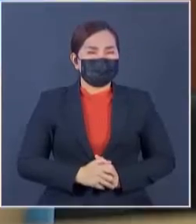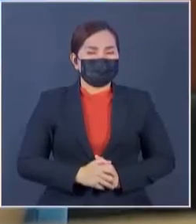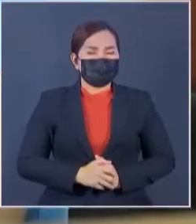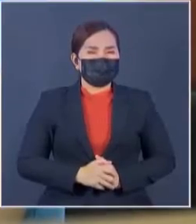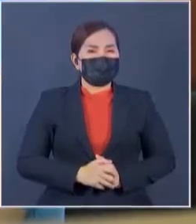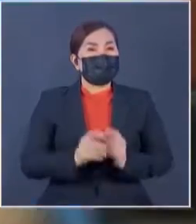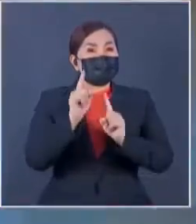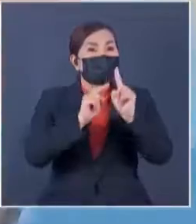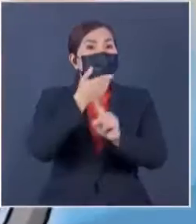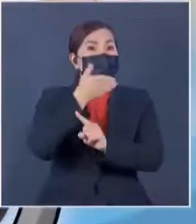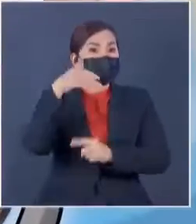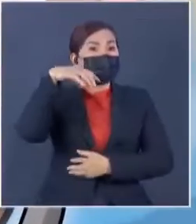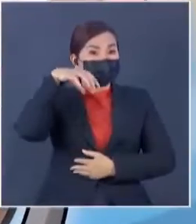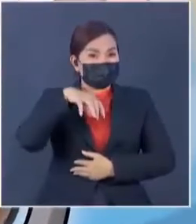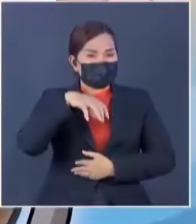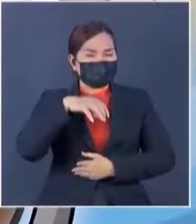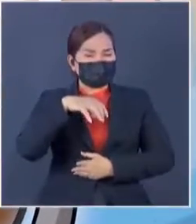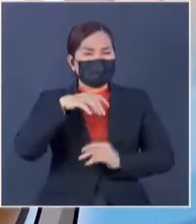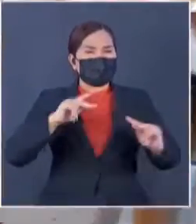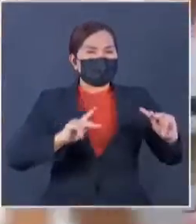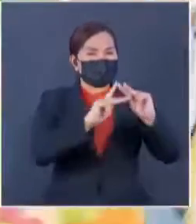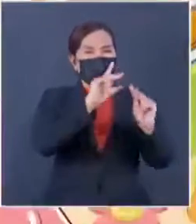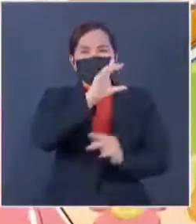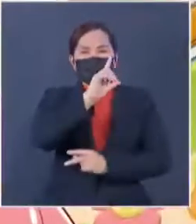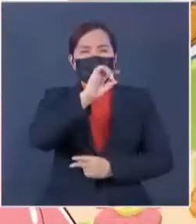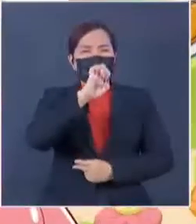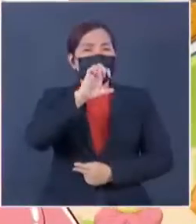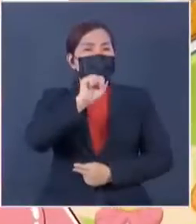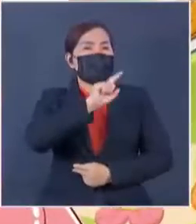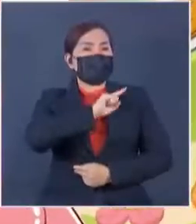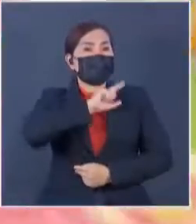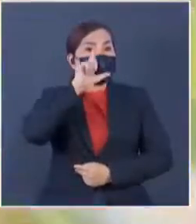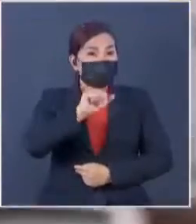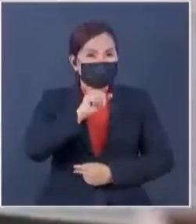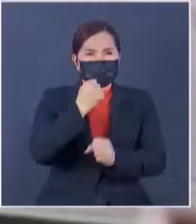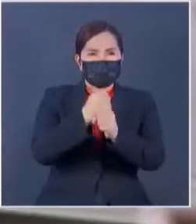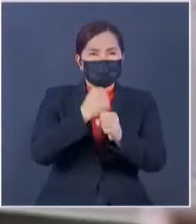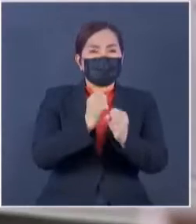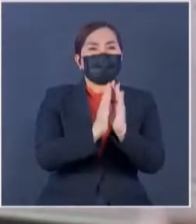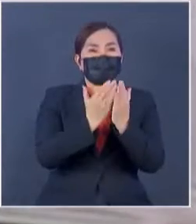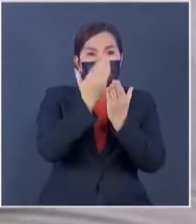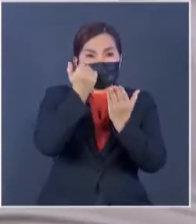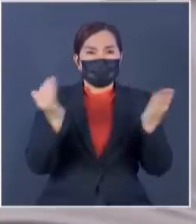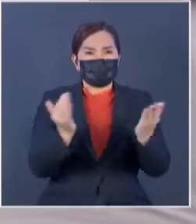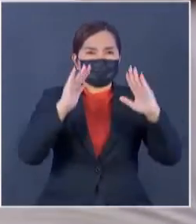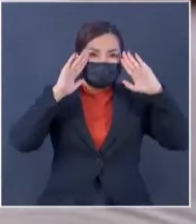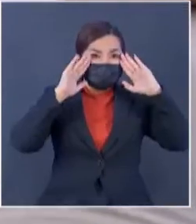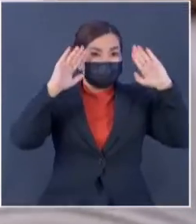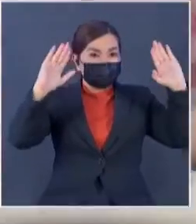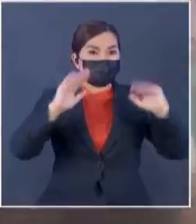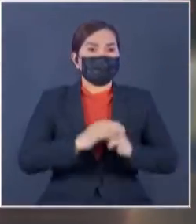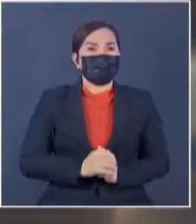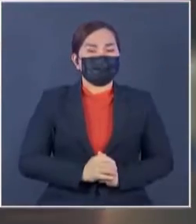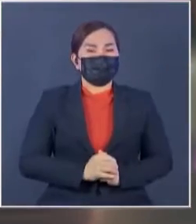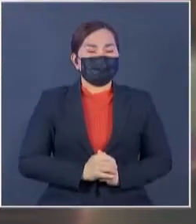สำนักงานสถิติแห่งชาติครับภายใต้กระทรวงดิจิทัลเพื่อเศรษฐกิจและสังคมได้จัดทำหนังสือสร้างเสริมประสบการณ์หรือ Activity